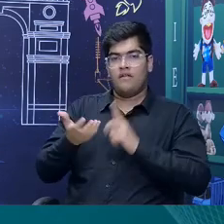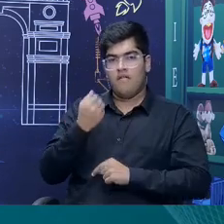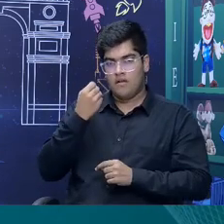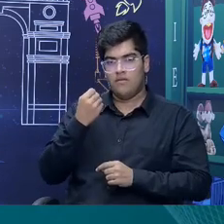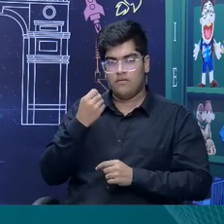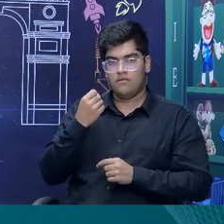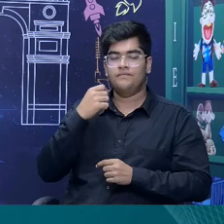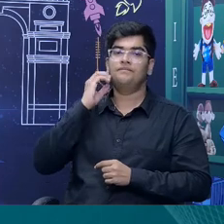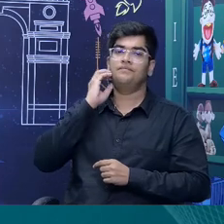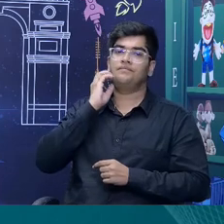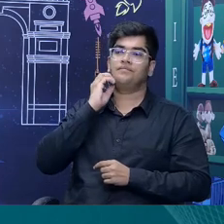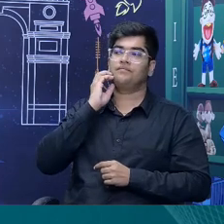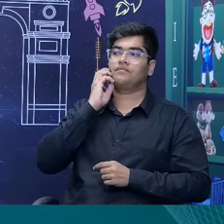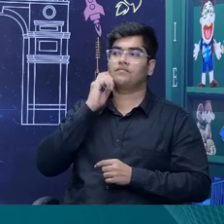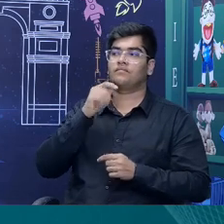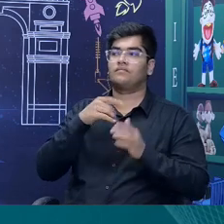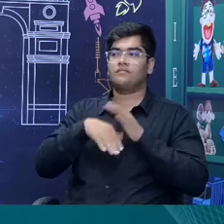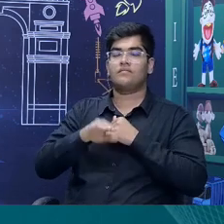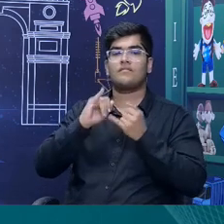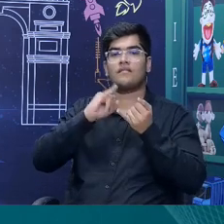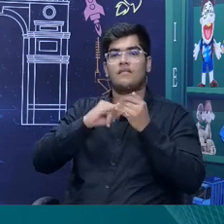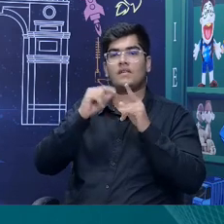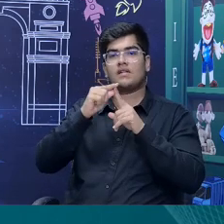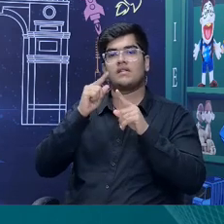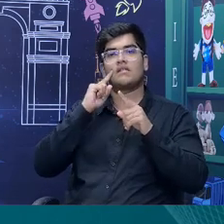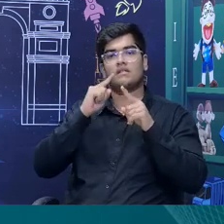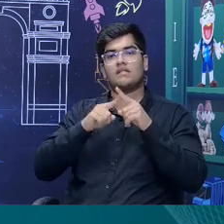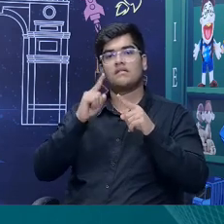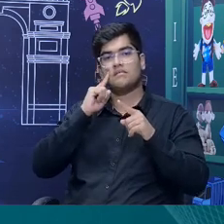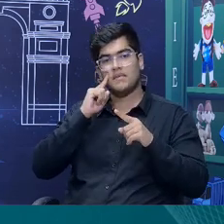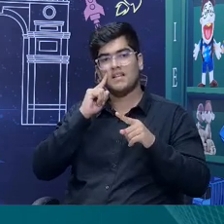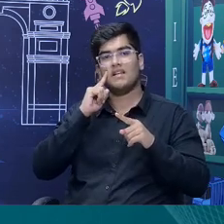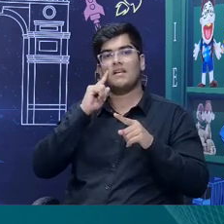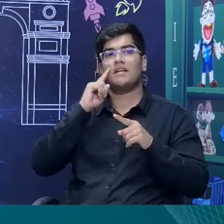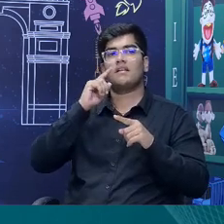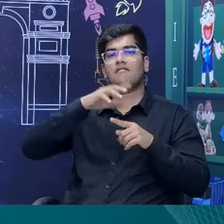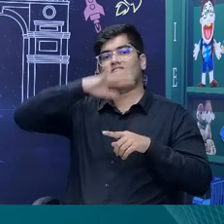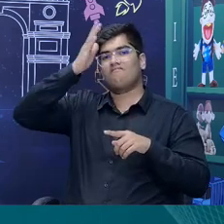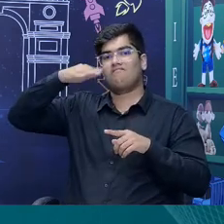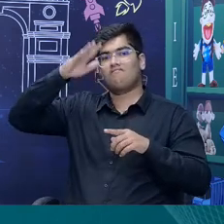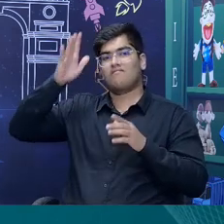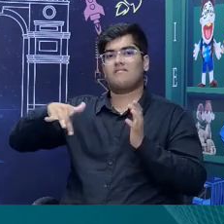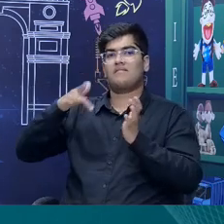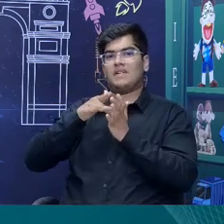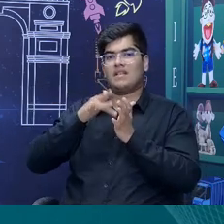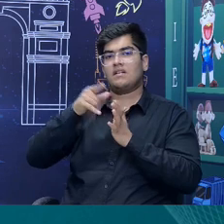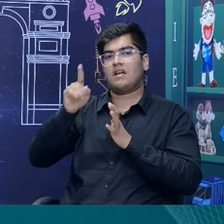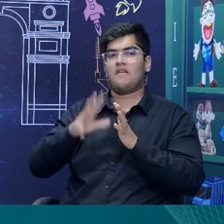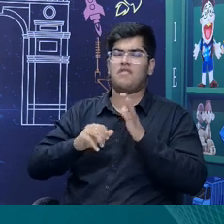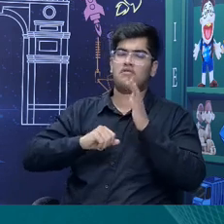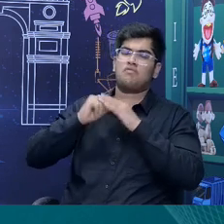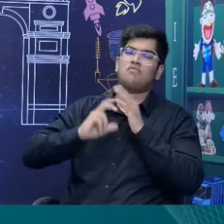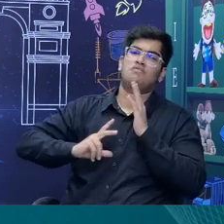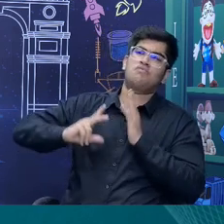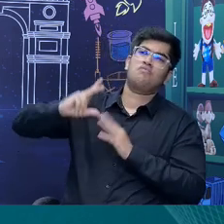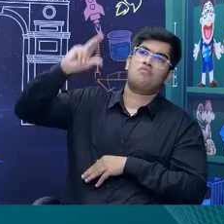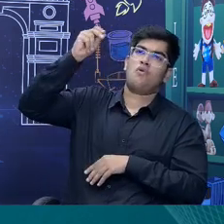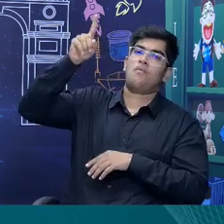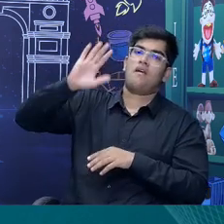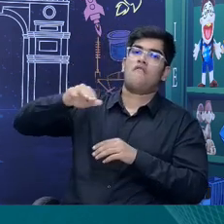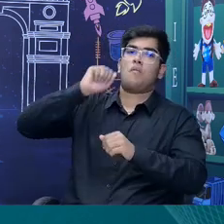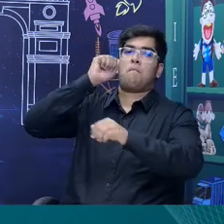मुझे मिली की स्मृति वाली पर सबसे हाईएस्ट एटीट्यूड पे हमारे पास एक पोस्ट ऑफिस